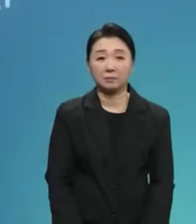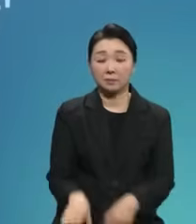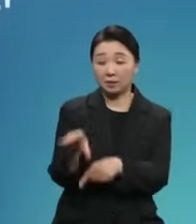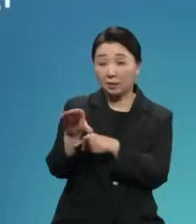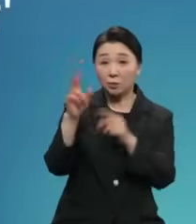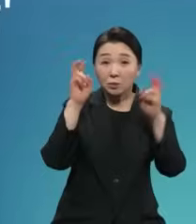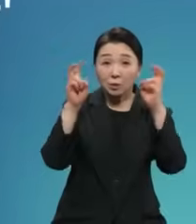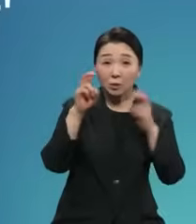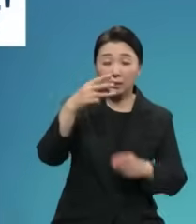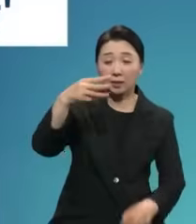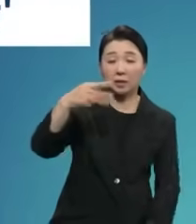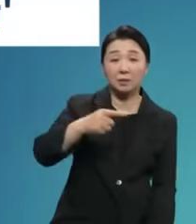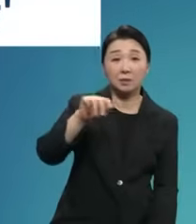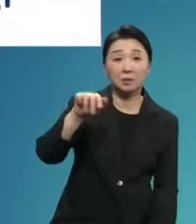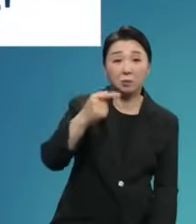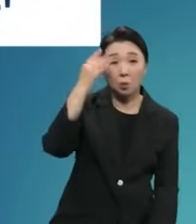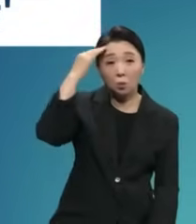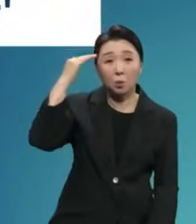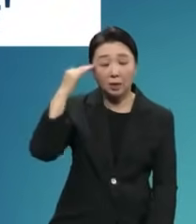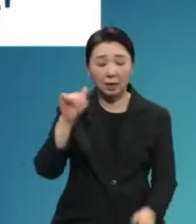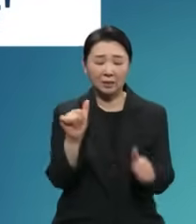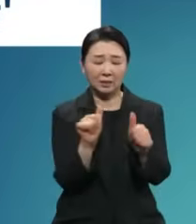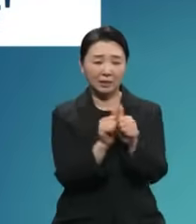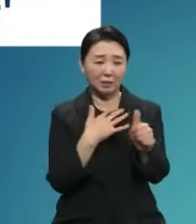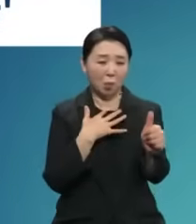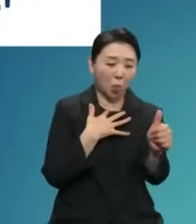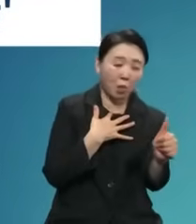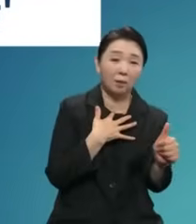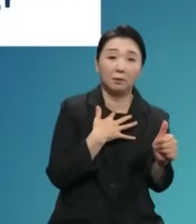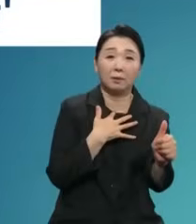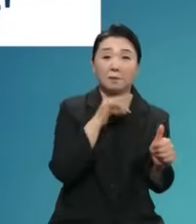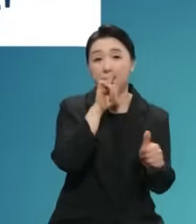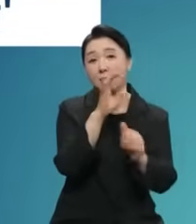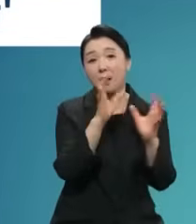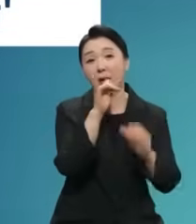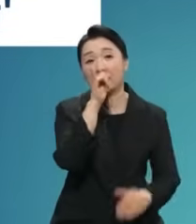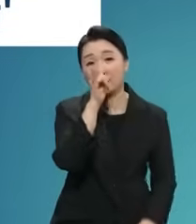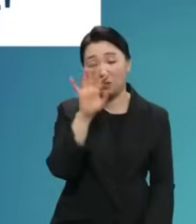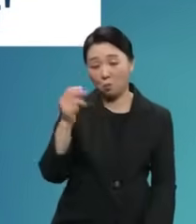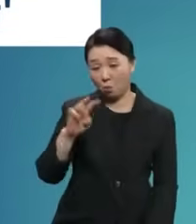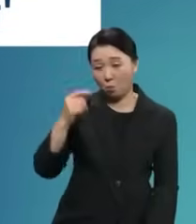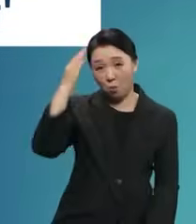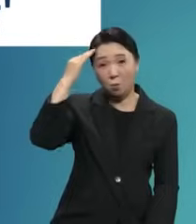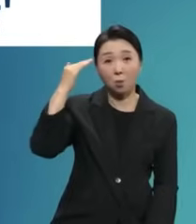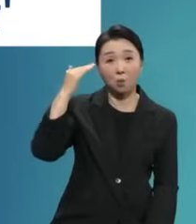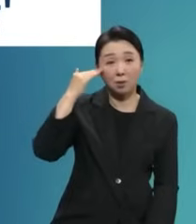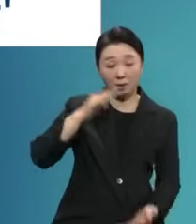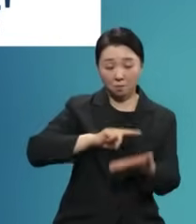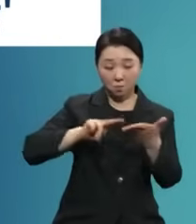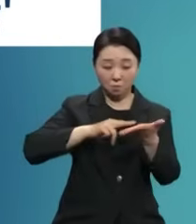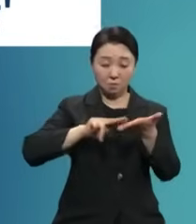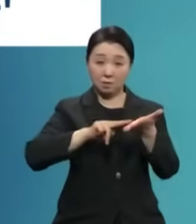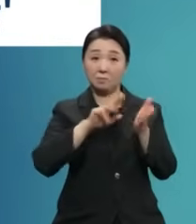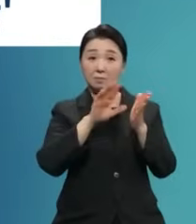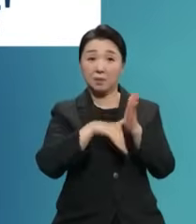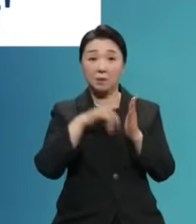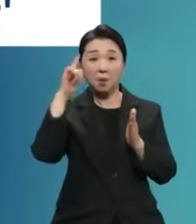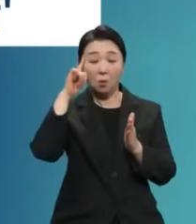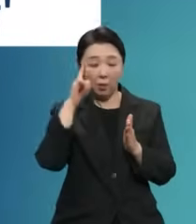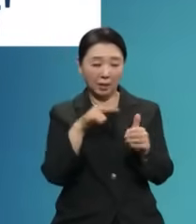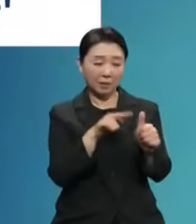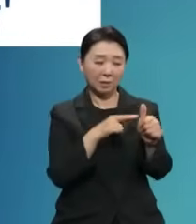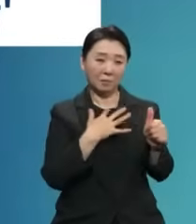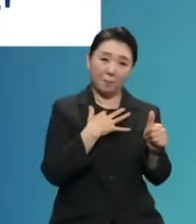자동차 업체 르노코리아가 남성 혐오 논란에 휩싸인 데 이어서 볼보코리아의 홍보 일러스트에도 같은 상징이 있다는